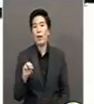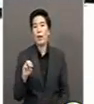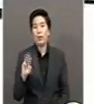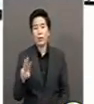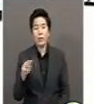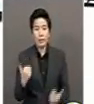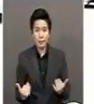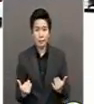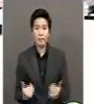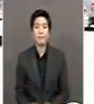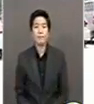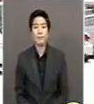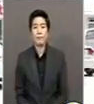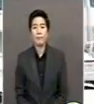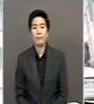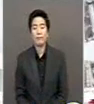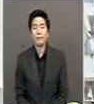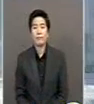ครับ